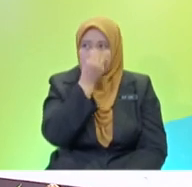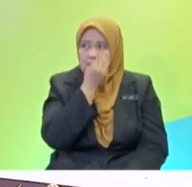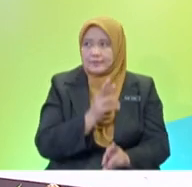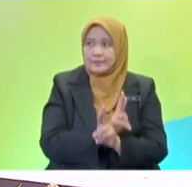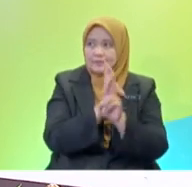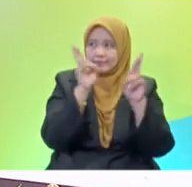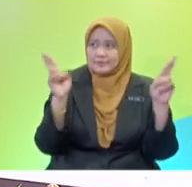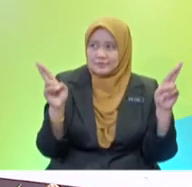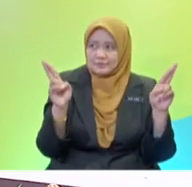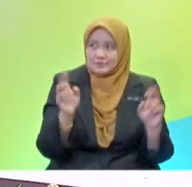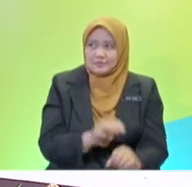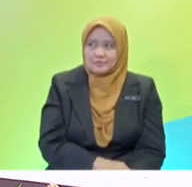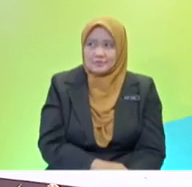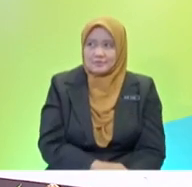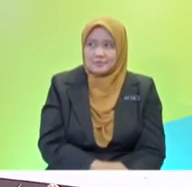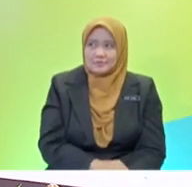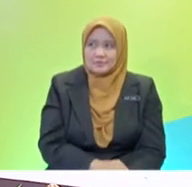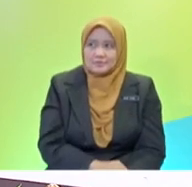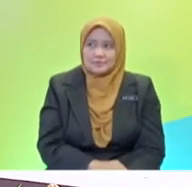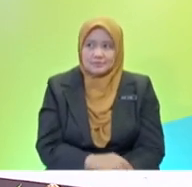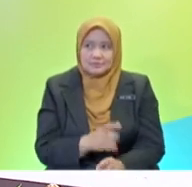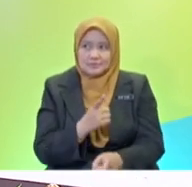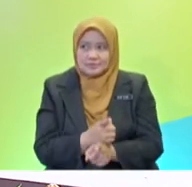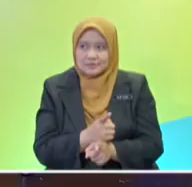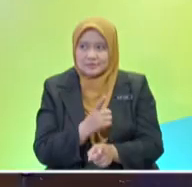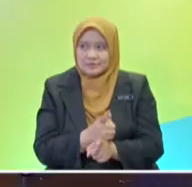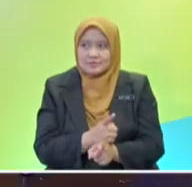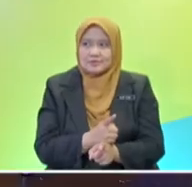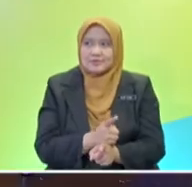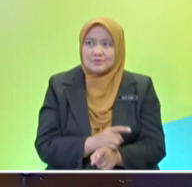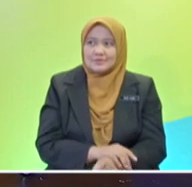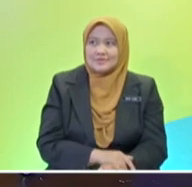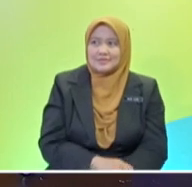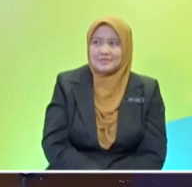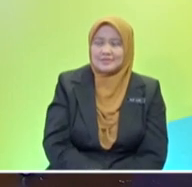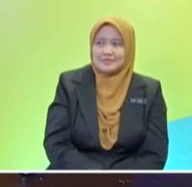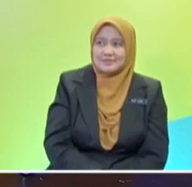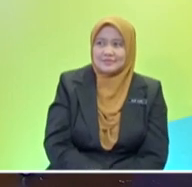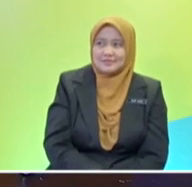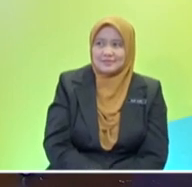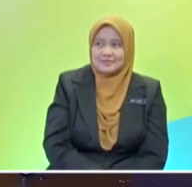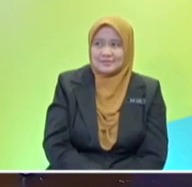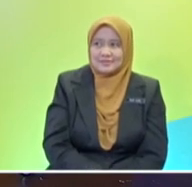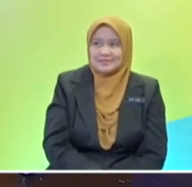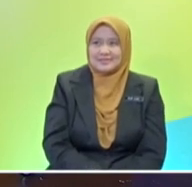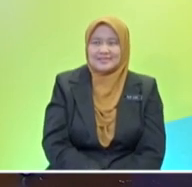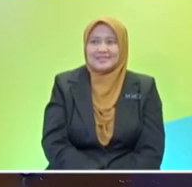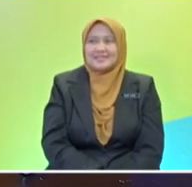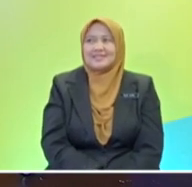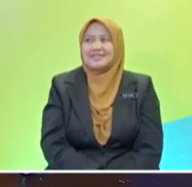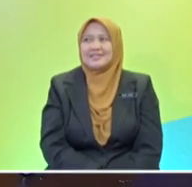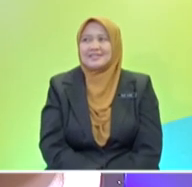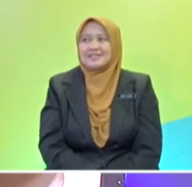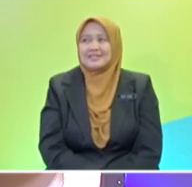Betul tak, cikgu? Betul tak daun bunga raya? Bunga raya ni daun bunga raya. Dia kecil. Alamak, juga, lebih kurang. Lah,